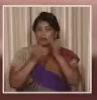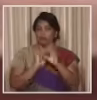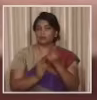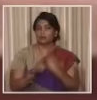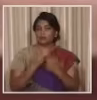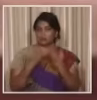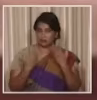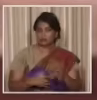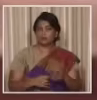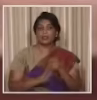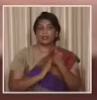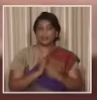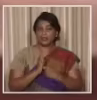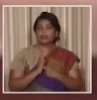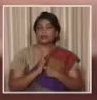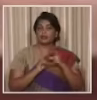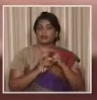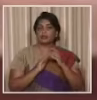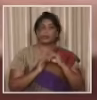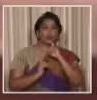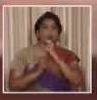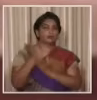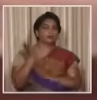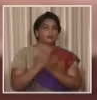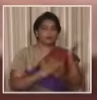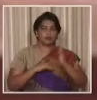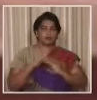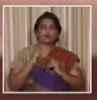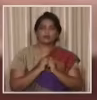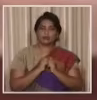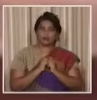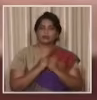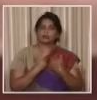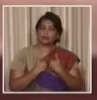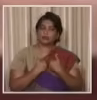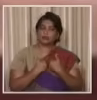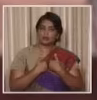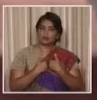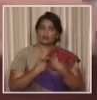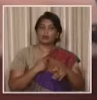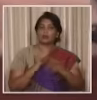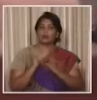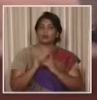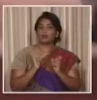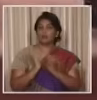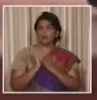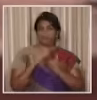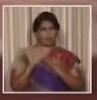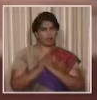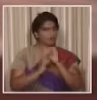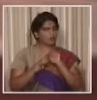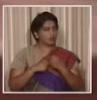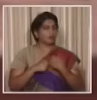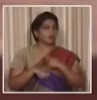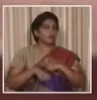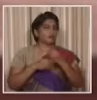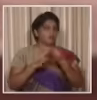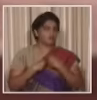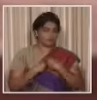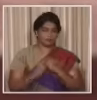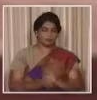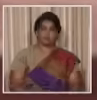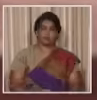පරීක්ෂණයක් කරලා නීතිපතිතුමා හරහා ශ්‍රේෂ්ඨාධිකරණය දක්වා යන වැඩපිළිවෙලට මට මේ වරප්‍රසාද කඩවීම සම්බන්ධයෙන් කටයුතු කරන්න අවස්ථාව ලබා දෙන